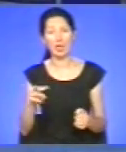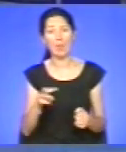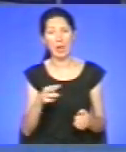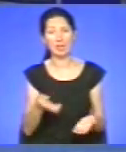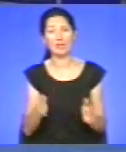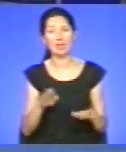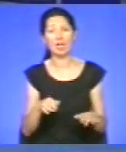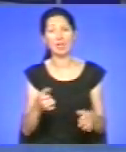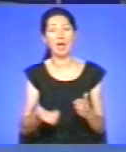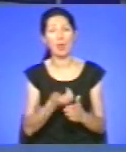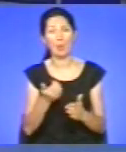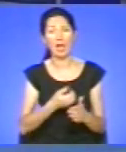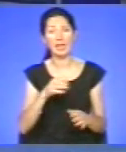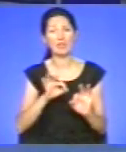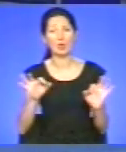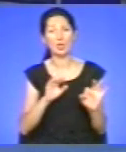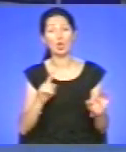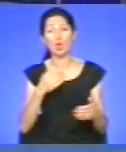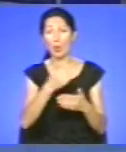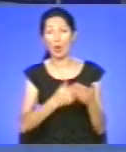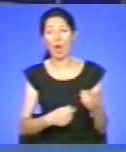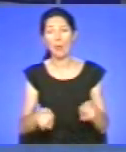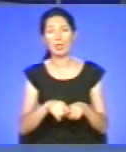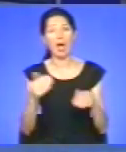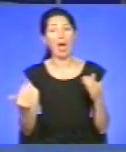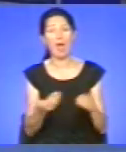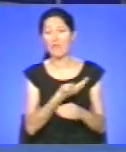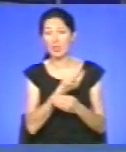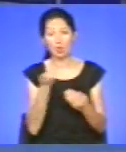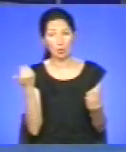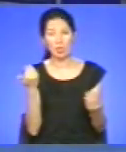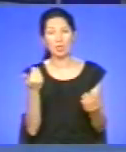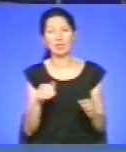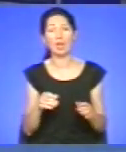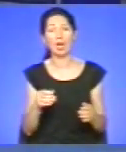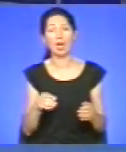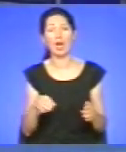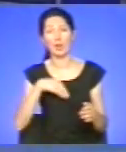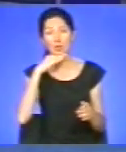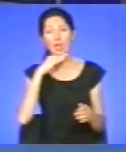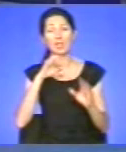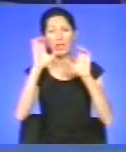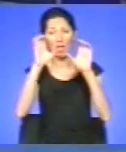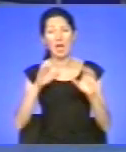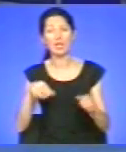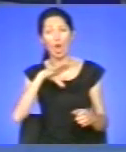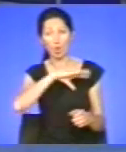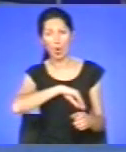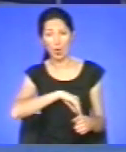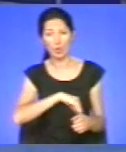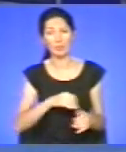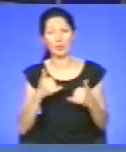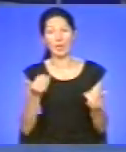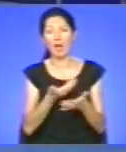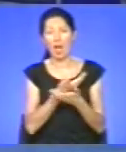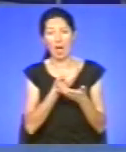брак інформації щодо програми та відсутність достатніх легальних доходів. Для усунення прогалин по інформованості громади